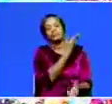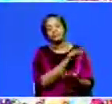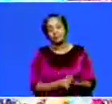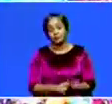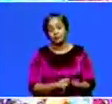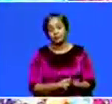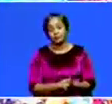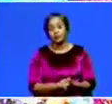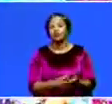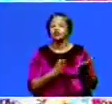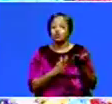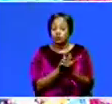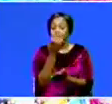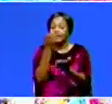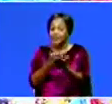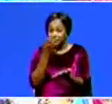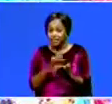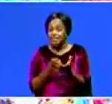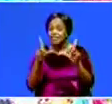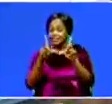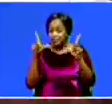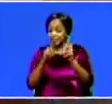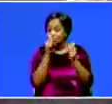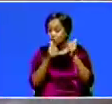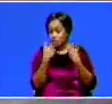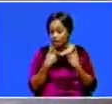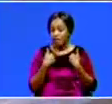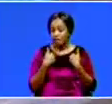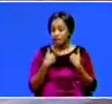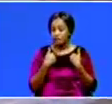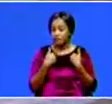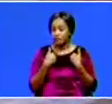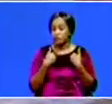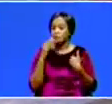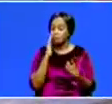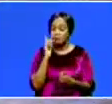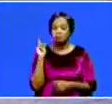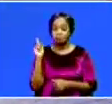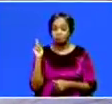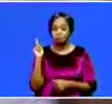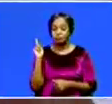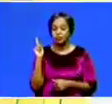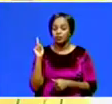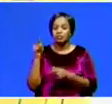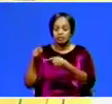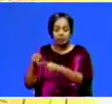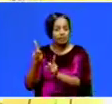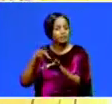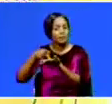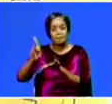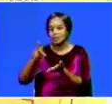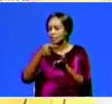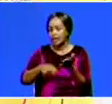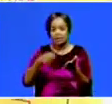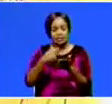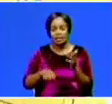Kulingana na stakabadhi tulizona, familia ya mama Mwanaisha Bilali almaarufu mama Uhuru imekuwa ikilipia kodi ya ardhi, na sasa